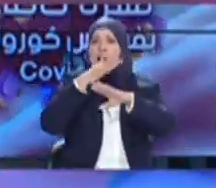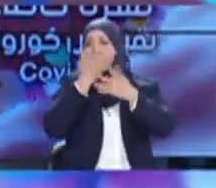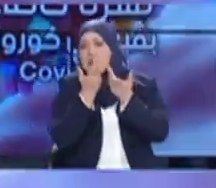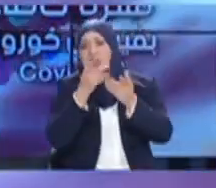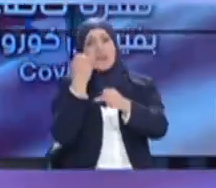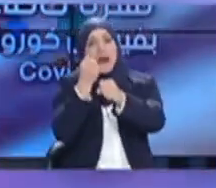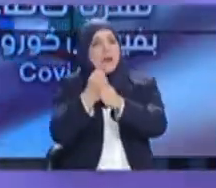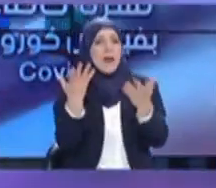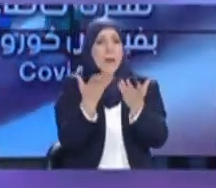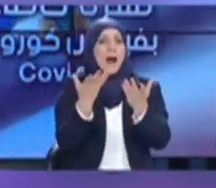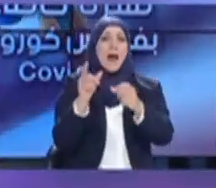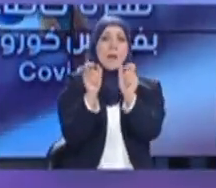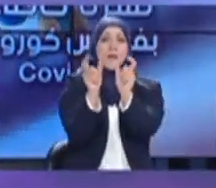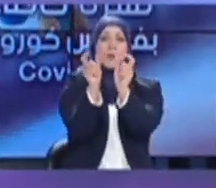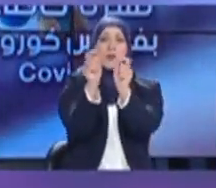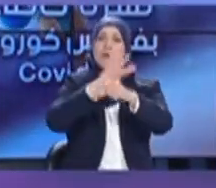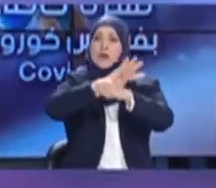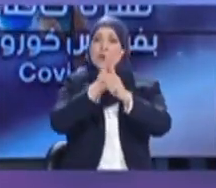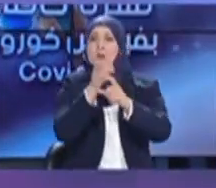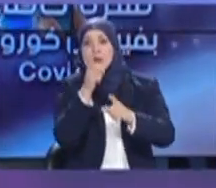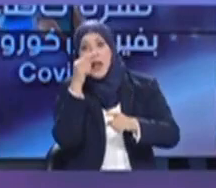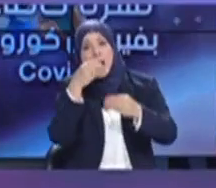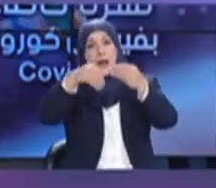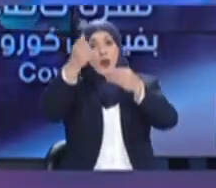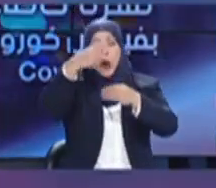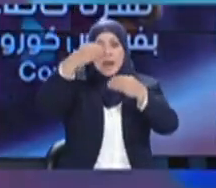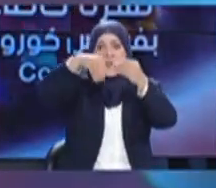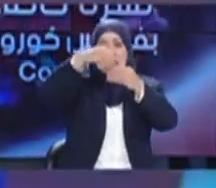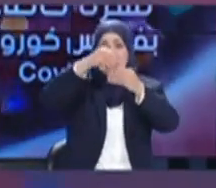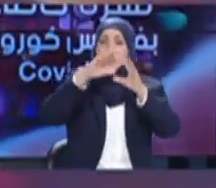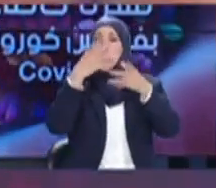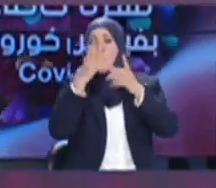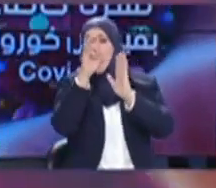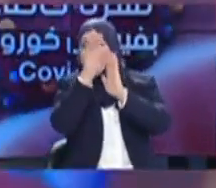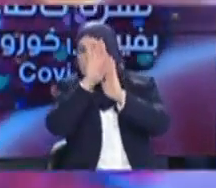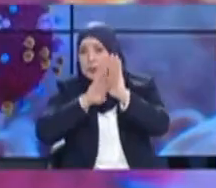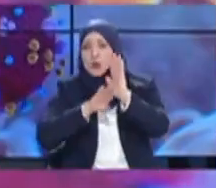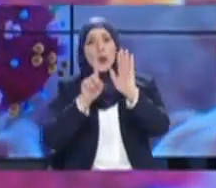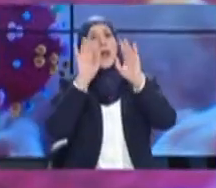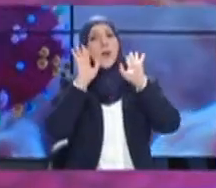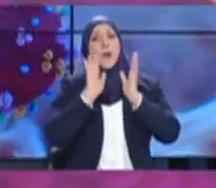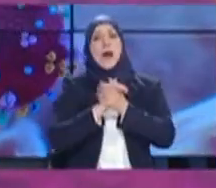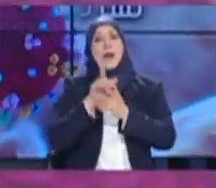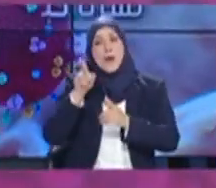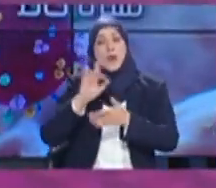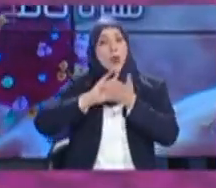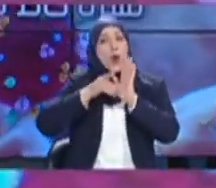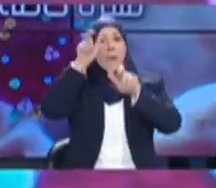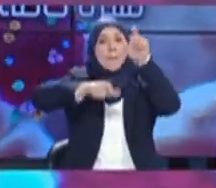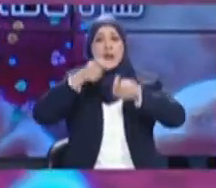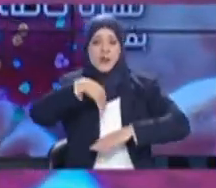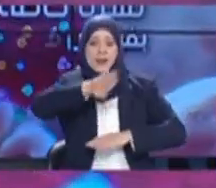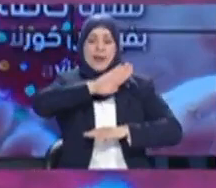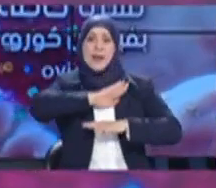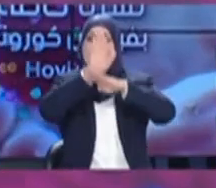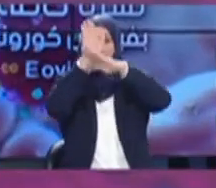أعلم وقتاش باش يزيد يرتفع العدد. من يوم إلى يوم الكل المعنيين بحماية المواطنين